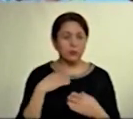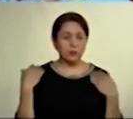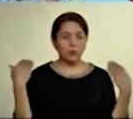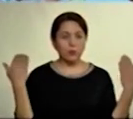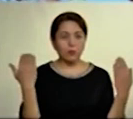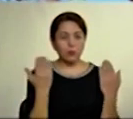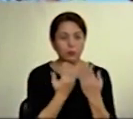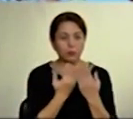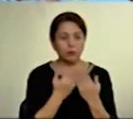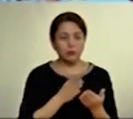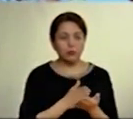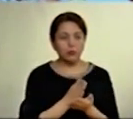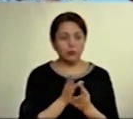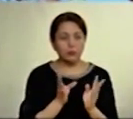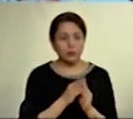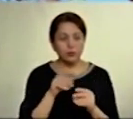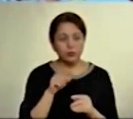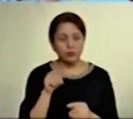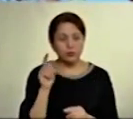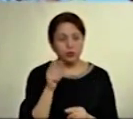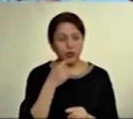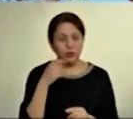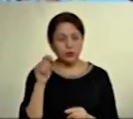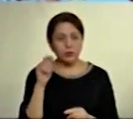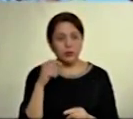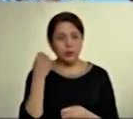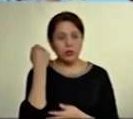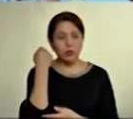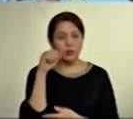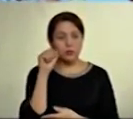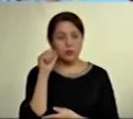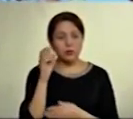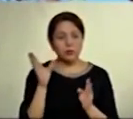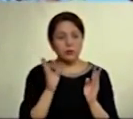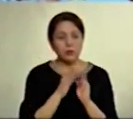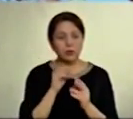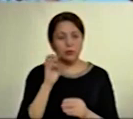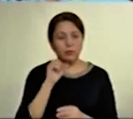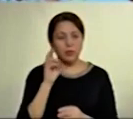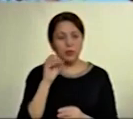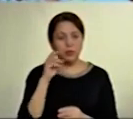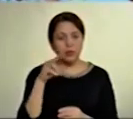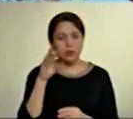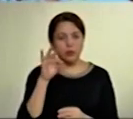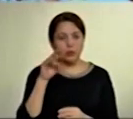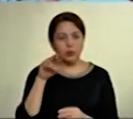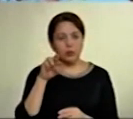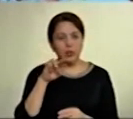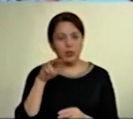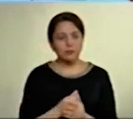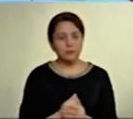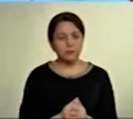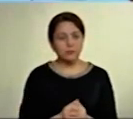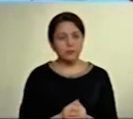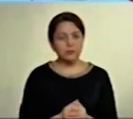olish usuli bilan ushbu jang demak, g'alaba bilan, ya'ni Makedoniyaliklarning g'alabasi bilan yakunlangan